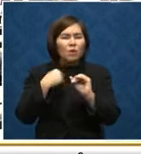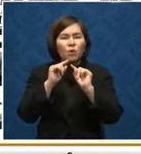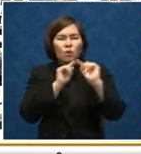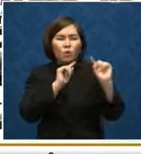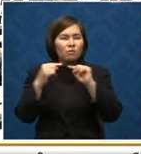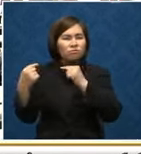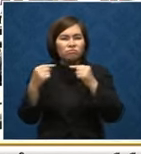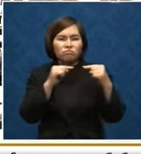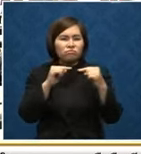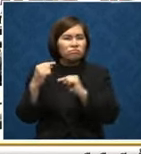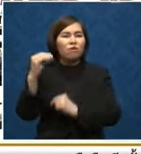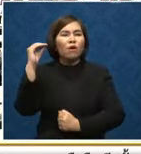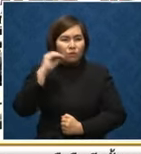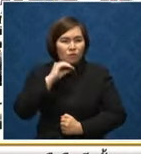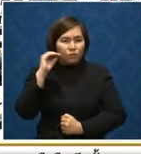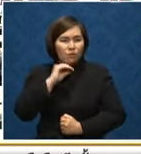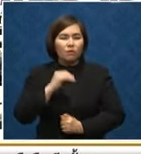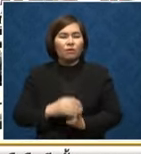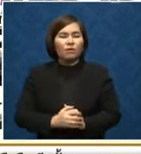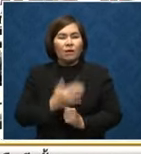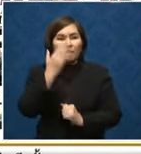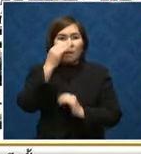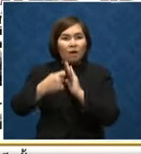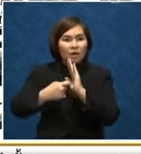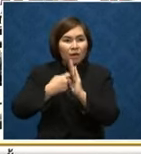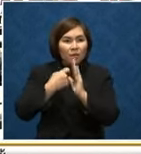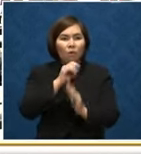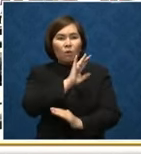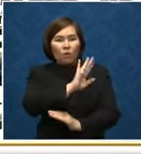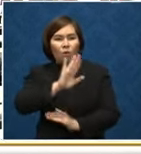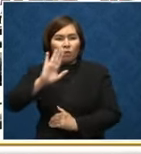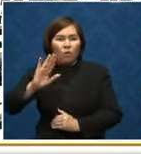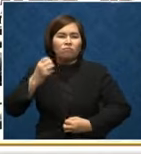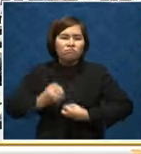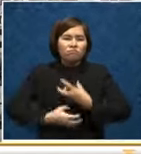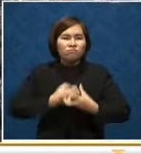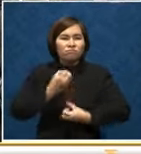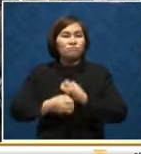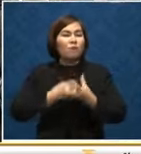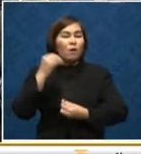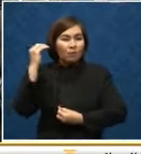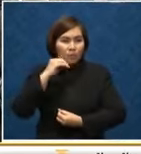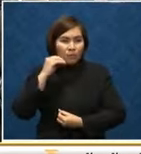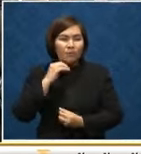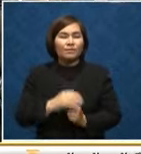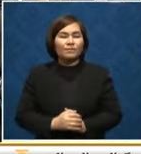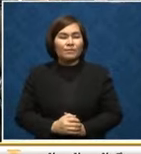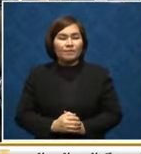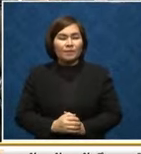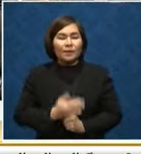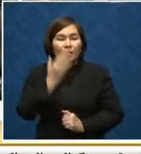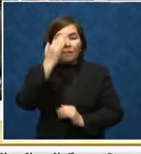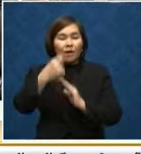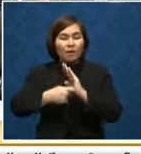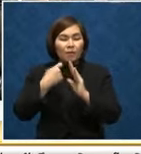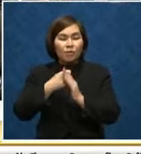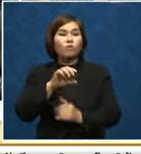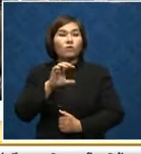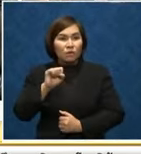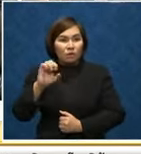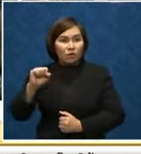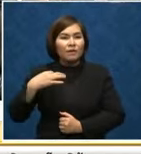สมัยมีเหตุมีผลกันทุกสมัยได้ถกเถียงกันมาเพราะผู้แทนราษฎรไป